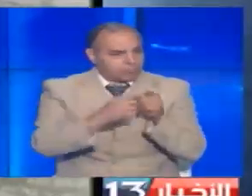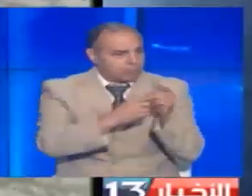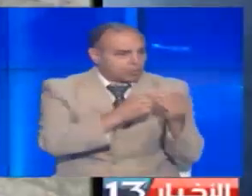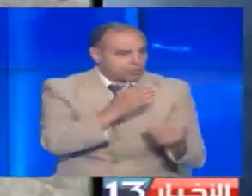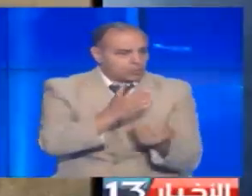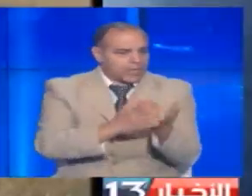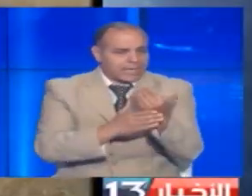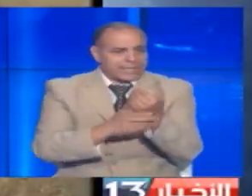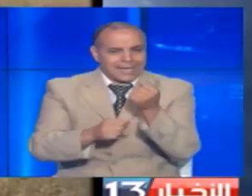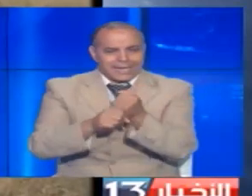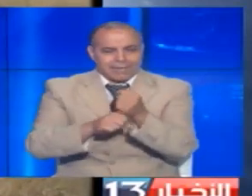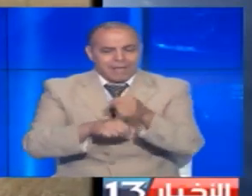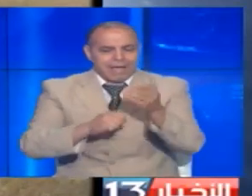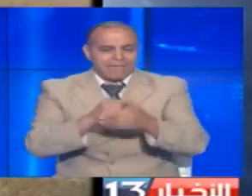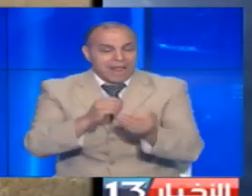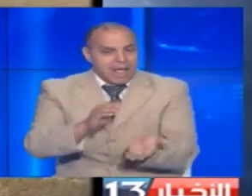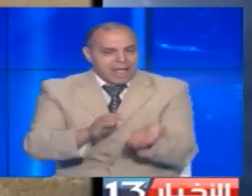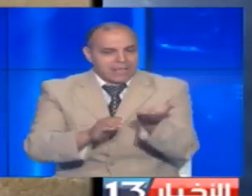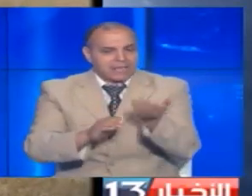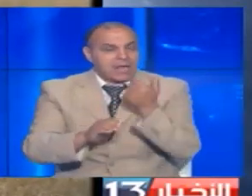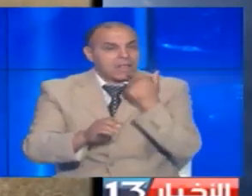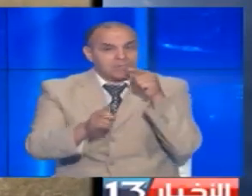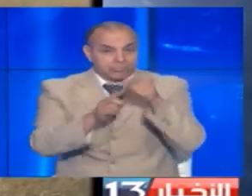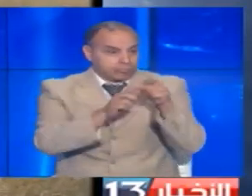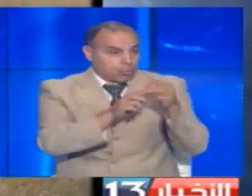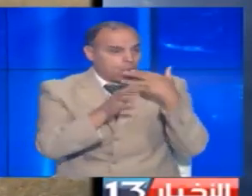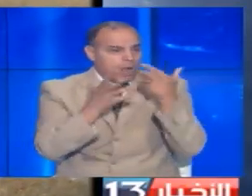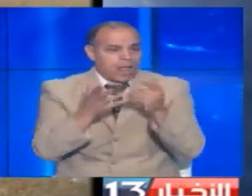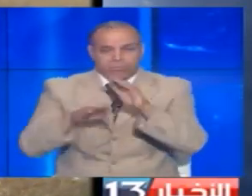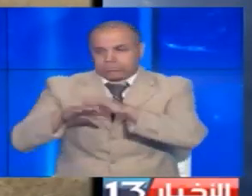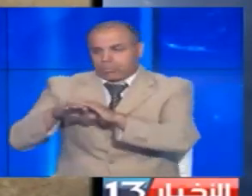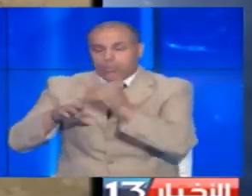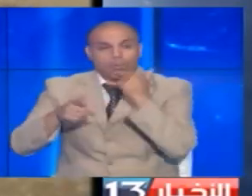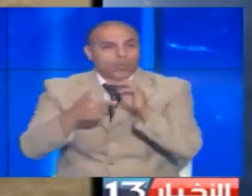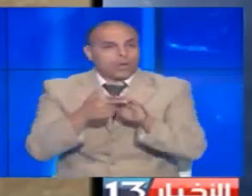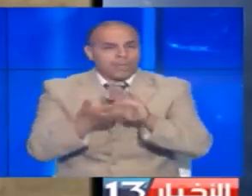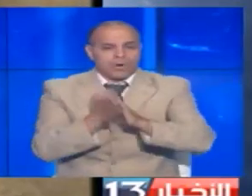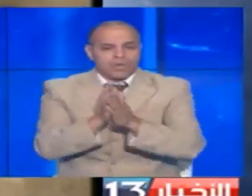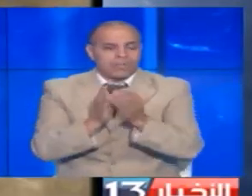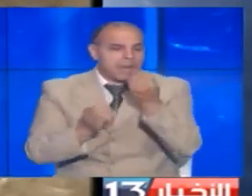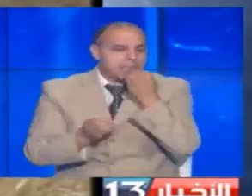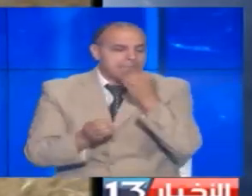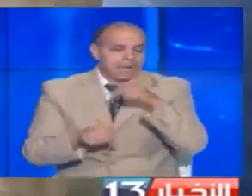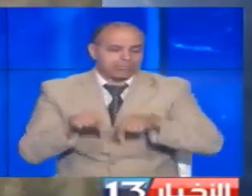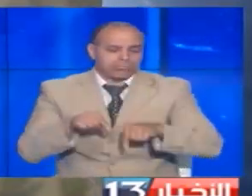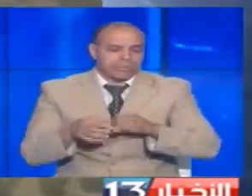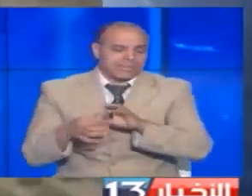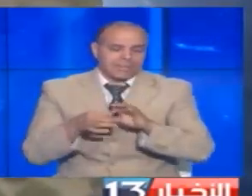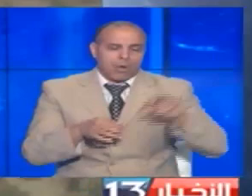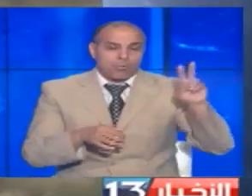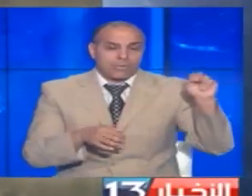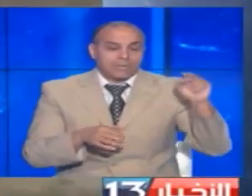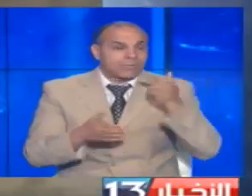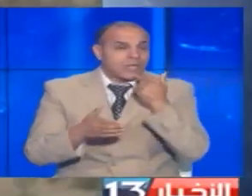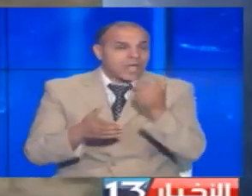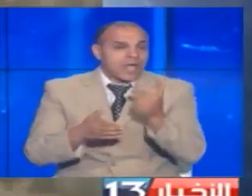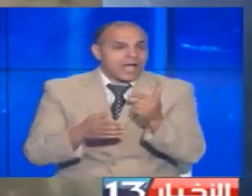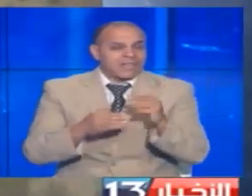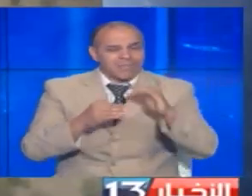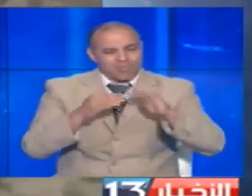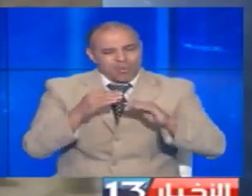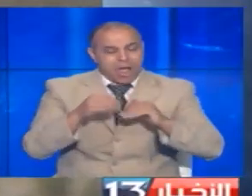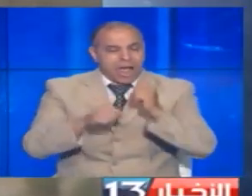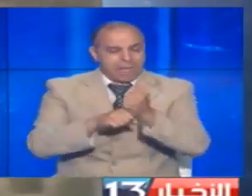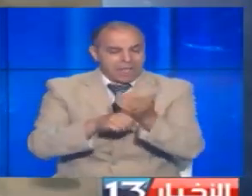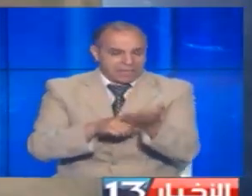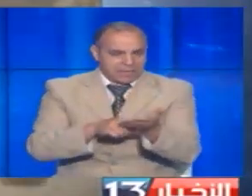للاستثمار الفلاحي وهو احد التوجهات التي توصي بها منظمه الاغذيه والزراعه للامم المتحده في تقريرها لهذه